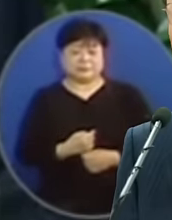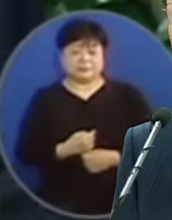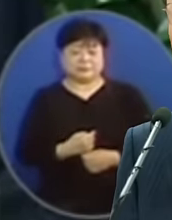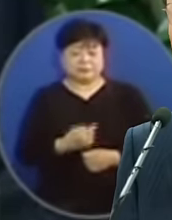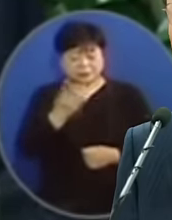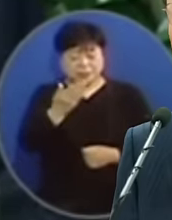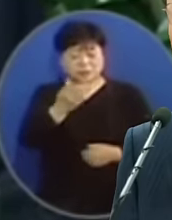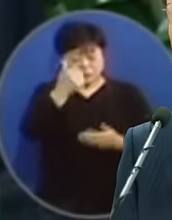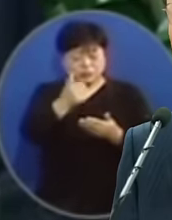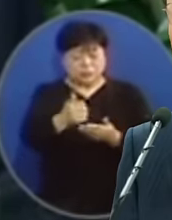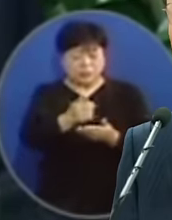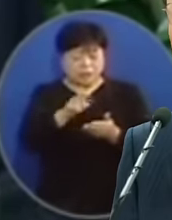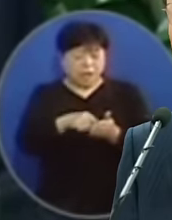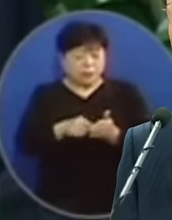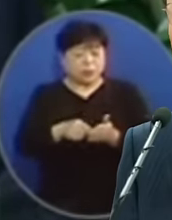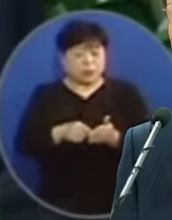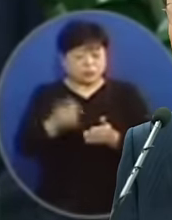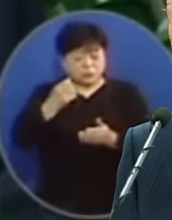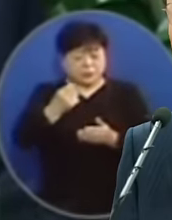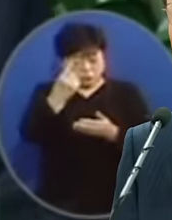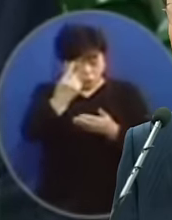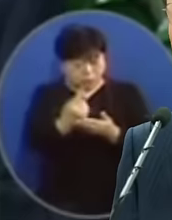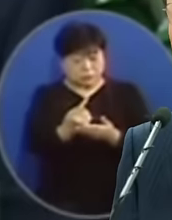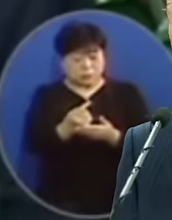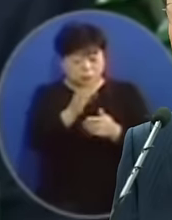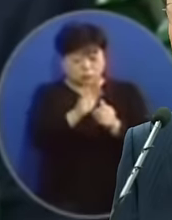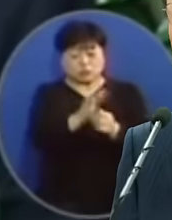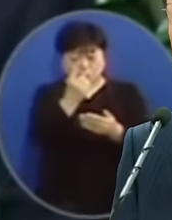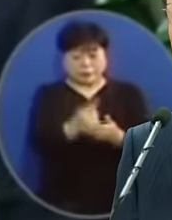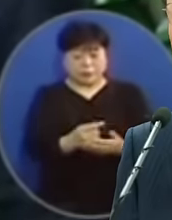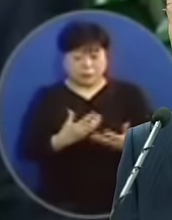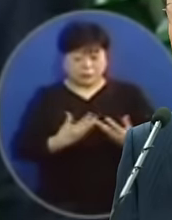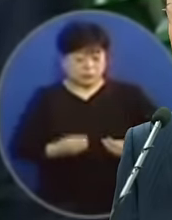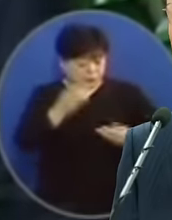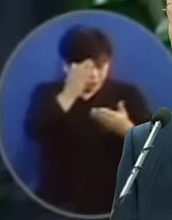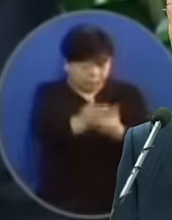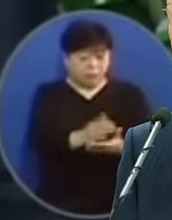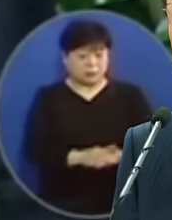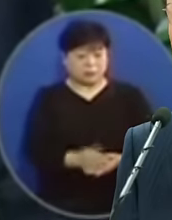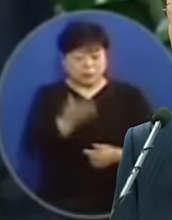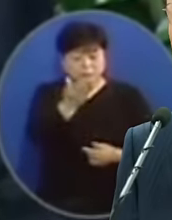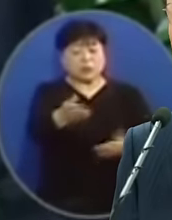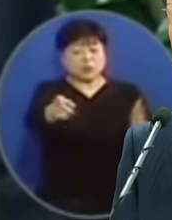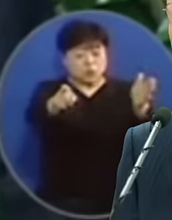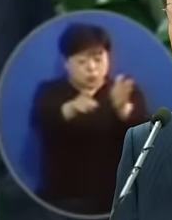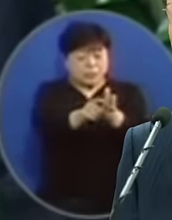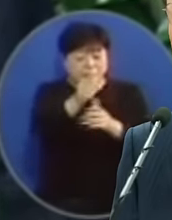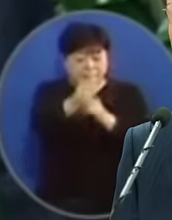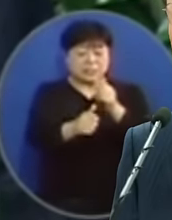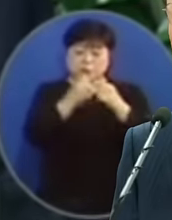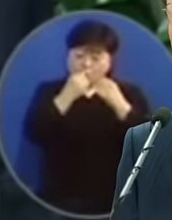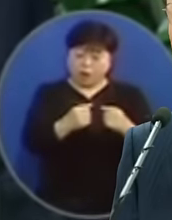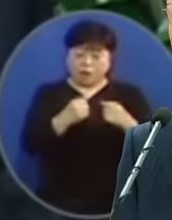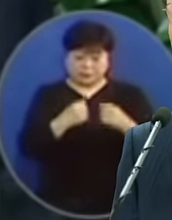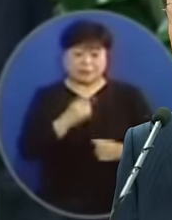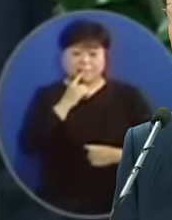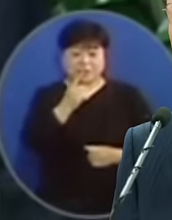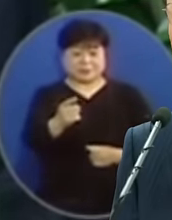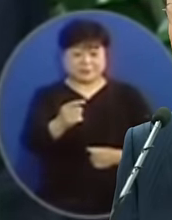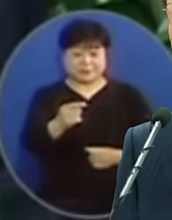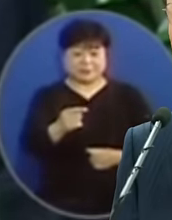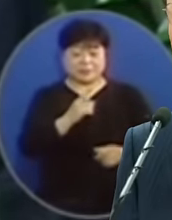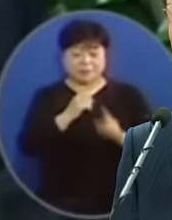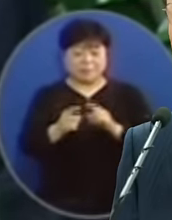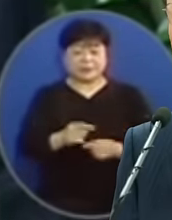가지고서 당신 죄를 청산하고 성령을 가지고 왔으니까 그런 낙심하지 마라. 바로 당신을 위해서 하나님이 와 계신다. 오늘 내가